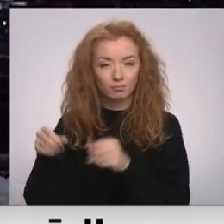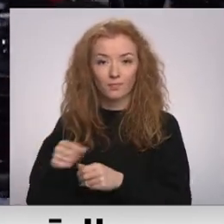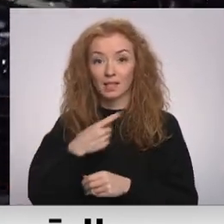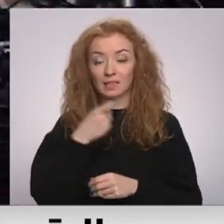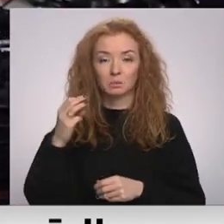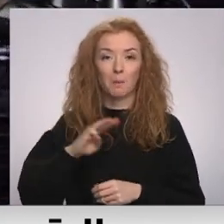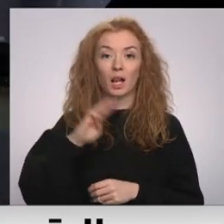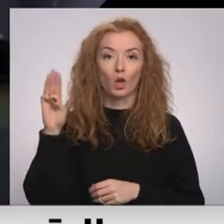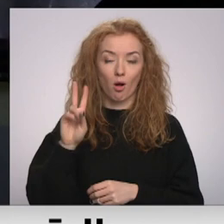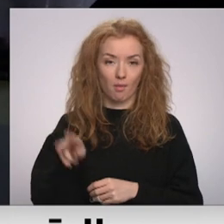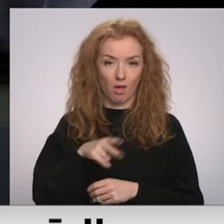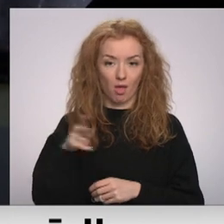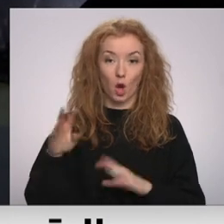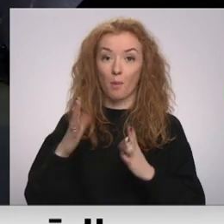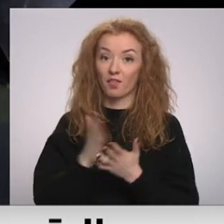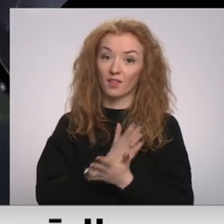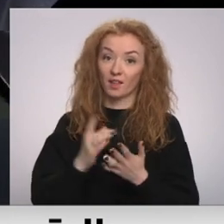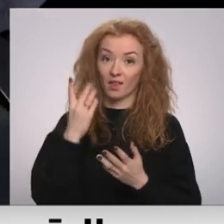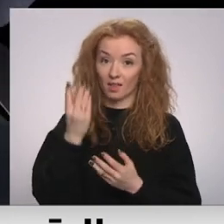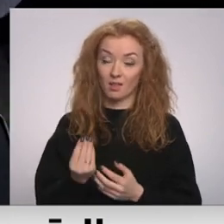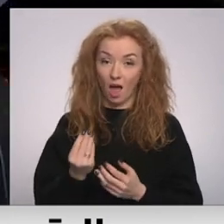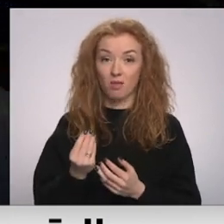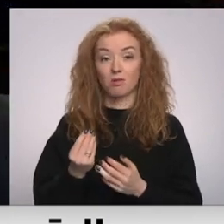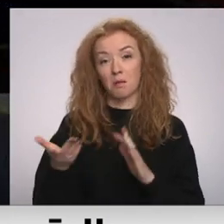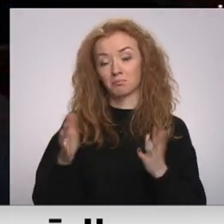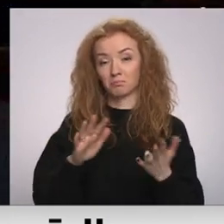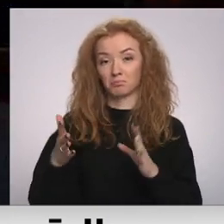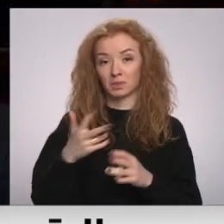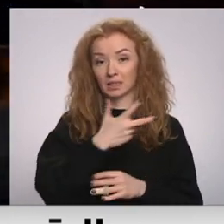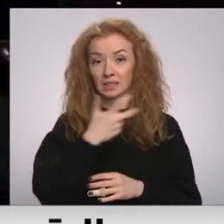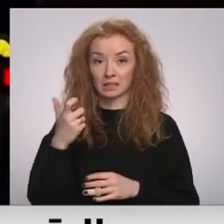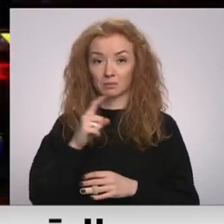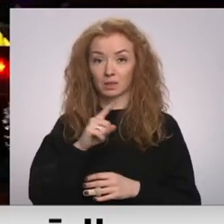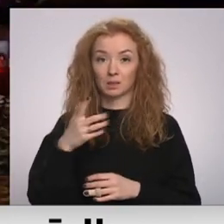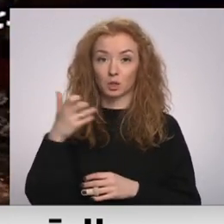100 miljoniem eiro, bet vidēji dienā summa svārstās no 300 līdz